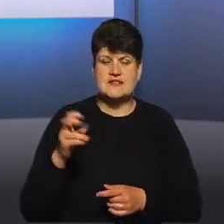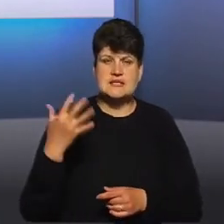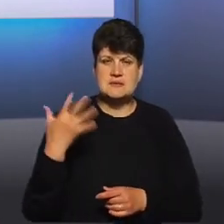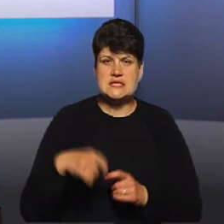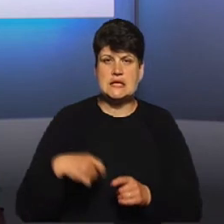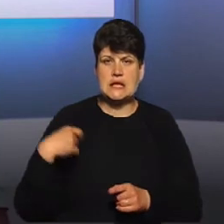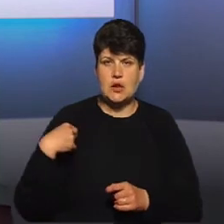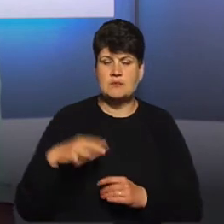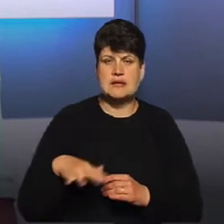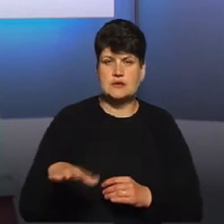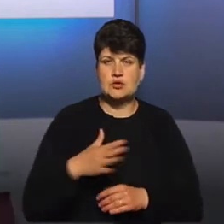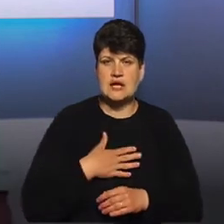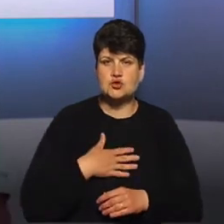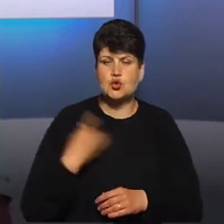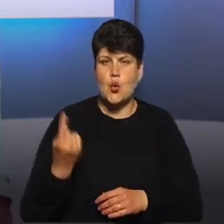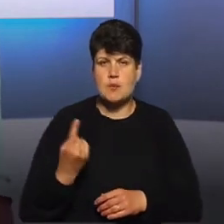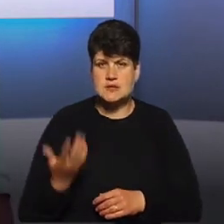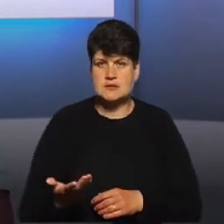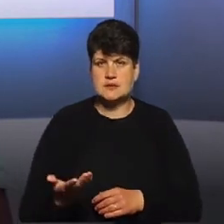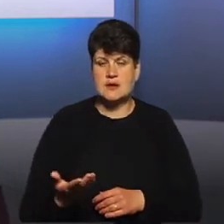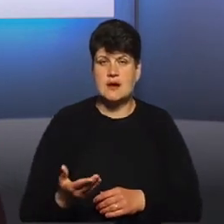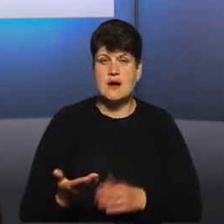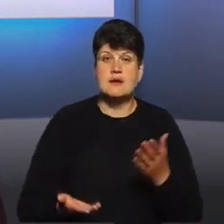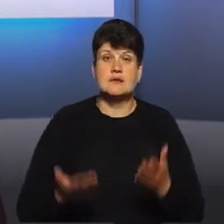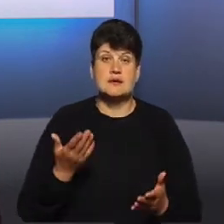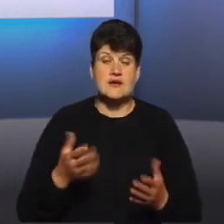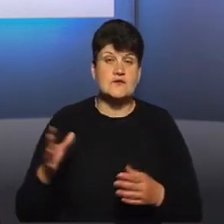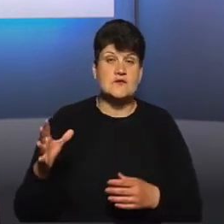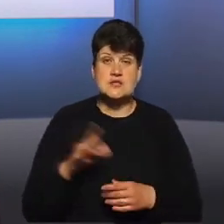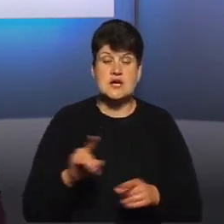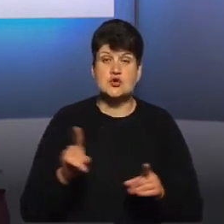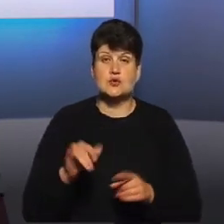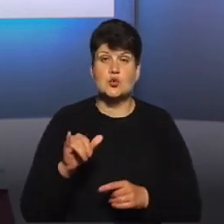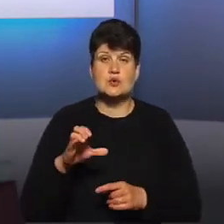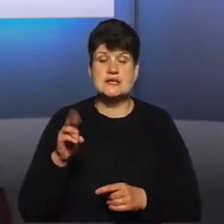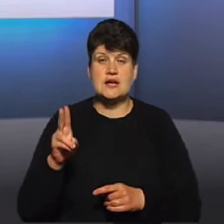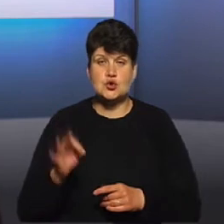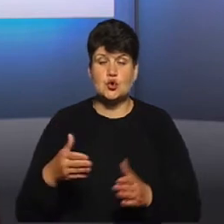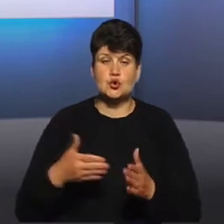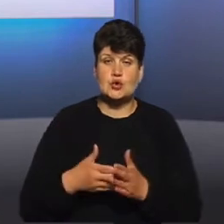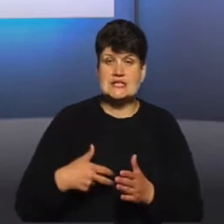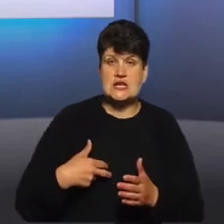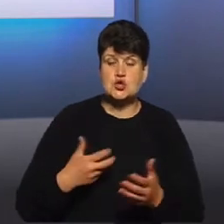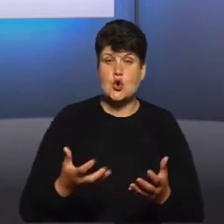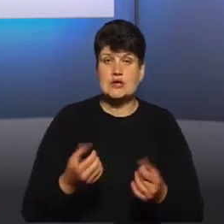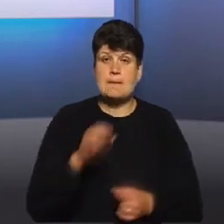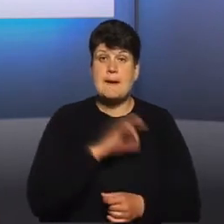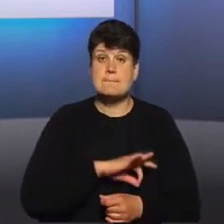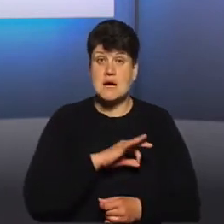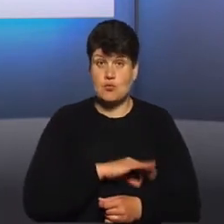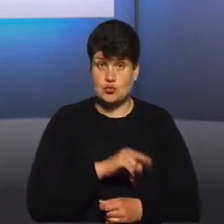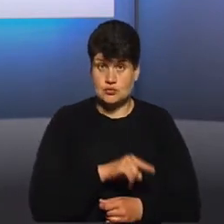області. Проте, все, що від Устечка до Заліщик отримує прибутки, тому що там сплавляються і постійно,